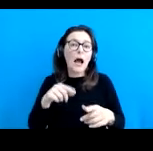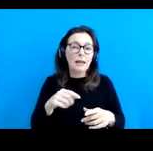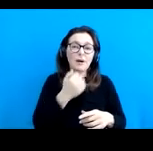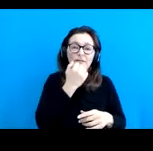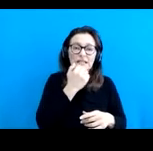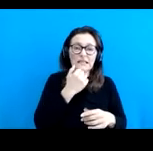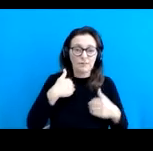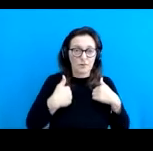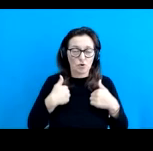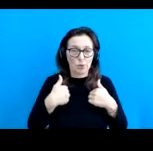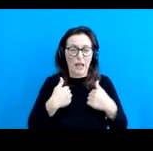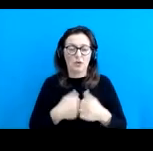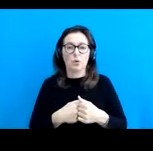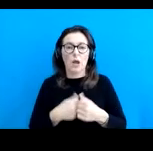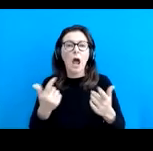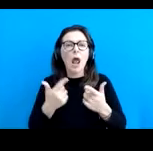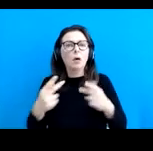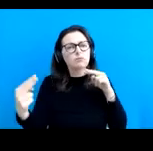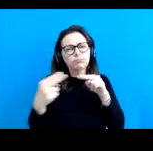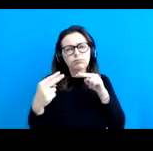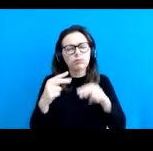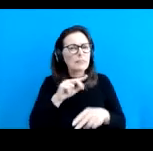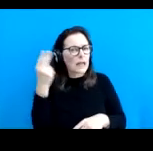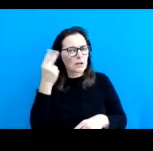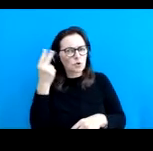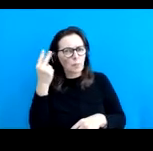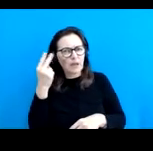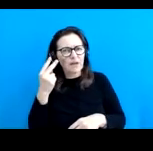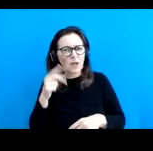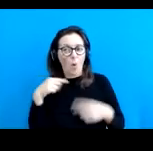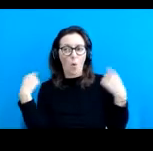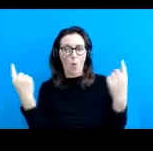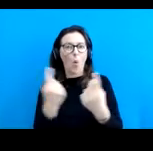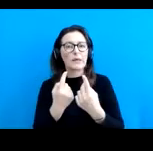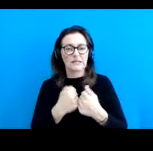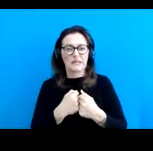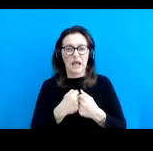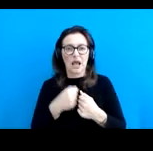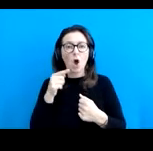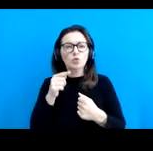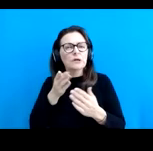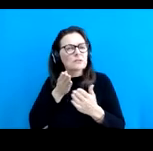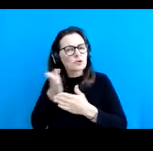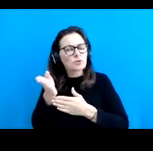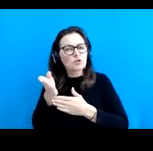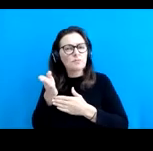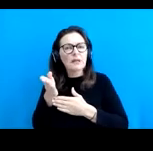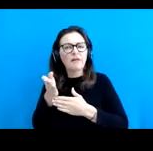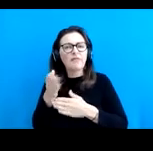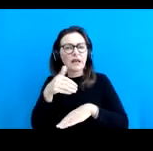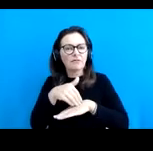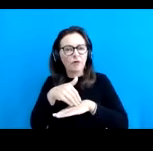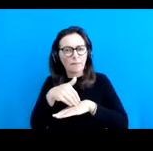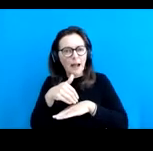življenju. Lahko naleti tudi na nerazumevanje okolice. In tudi tukaj smo se usmerili predvsem v informacije, ki